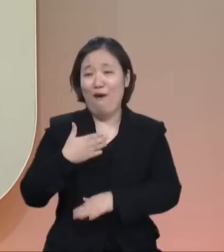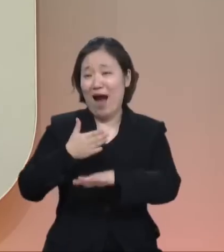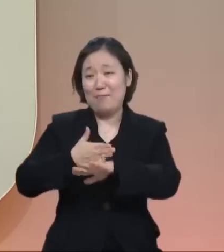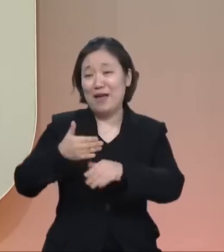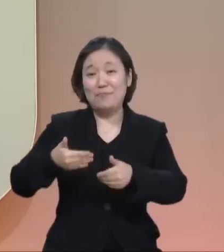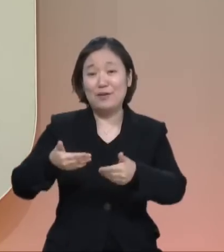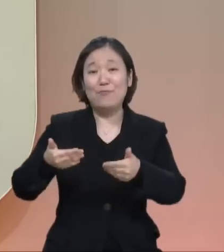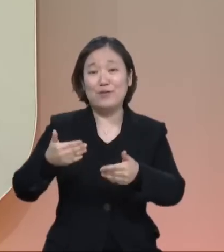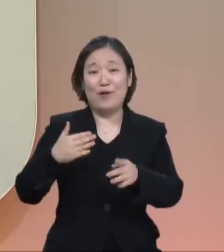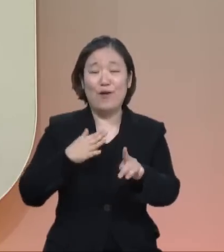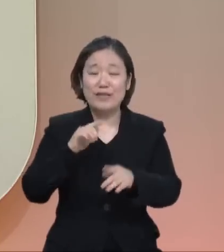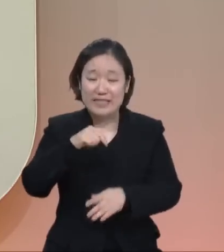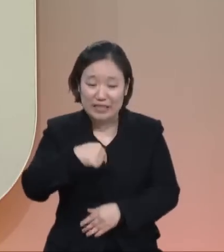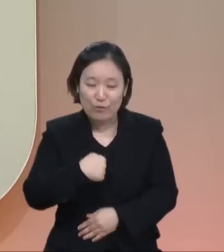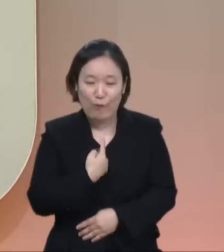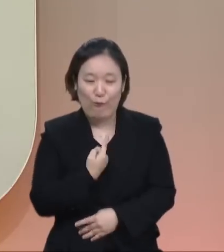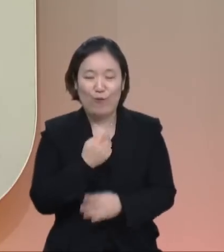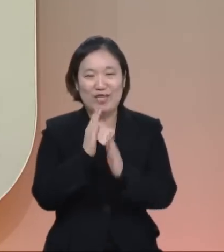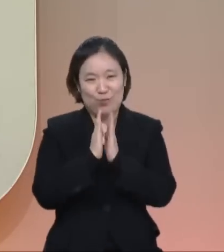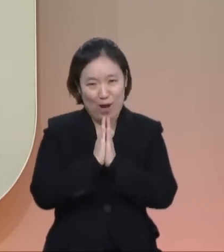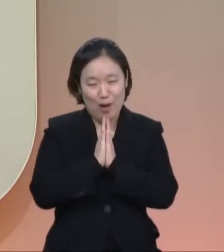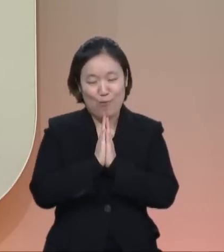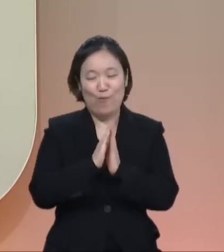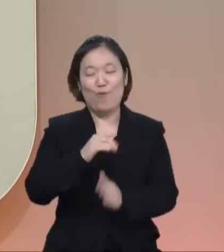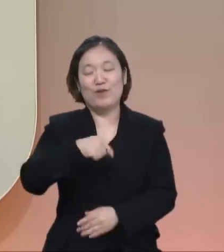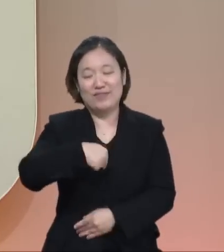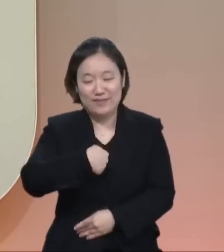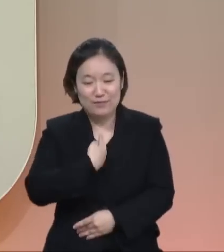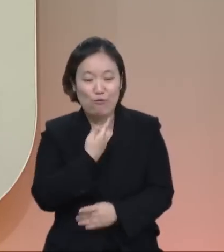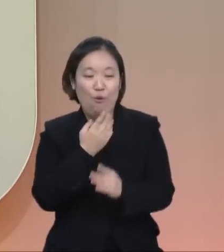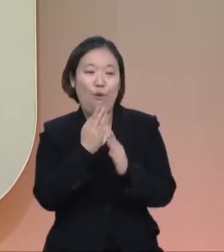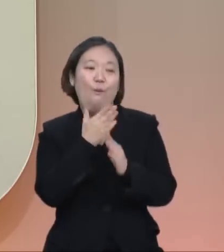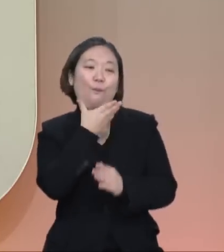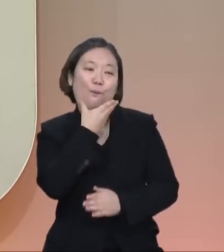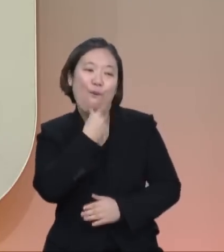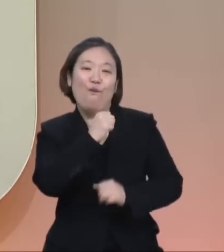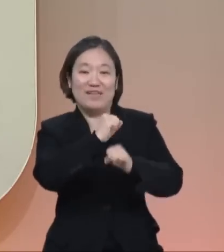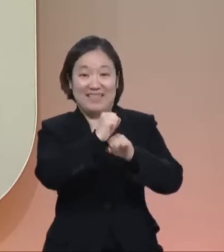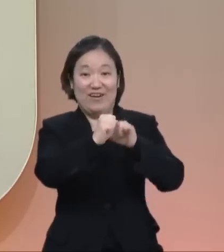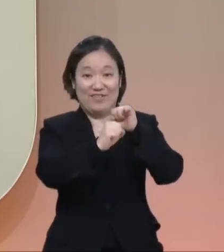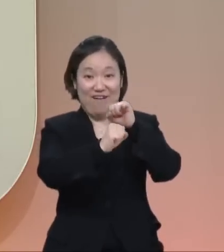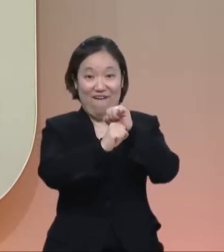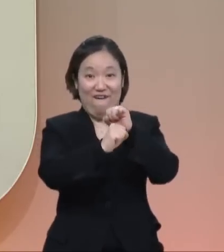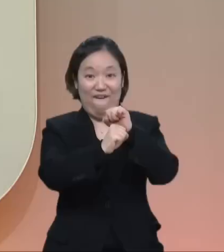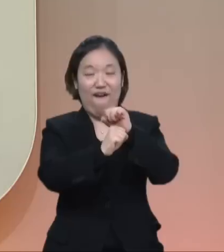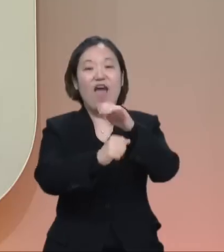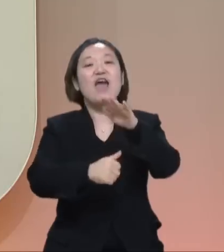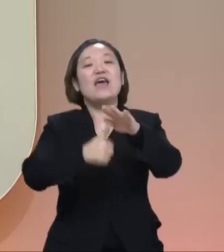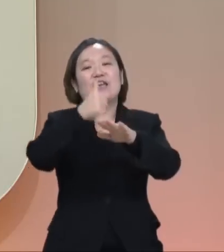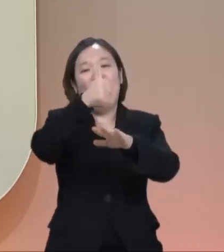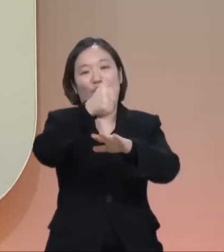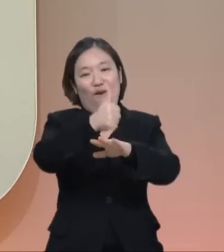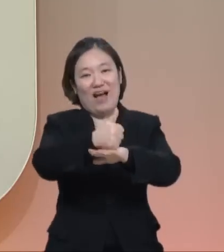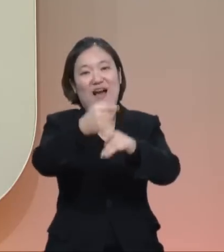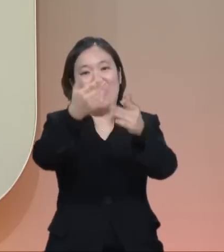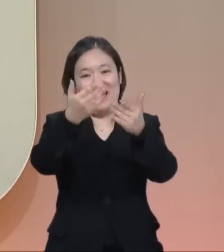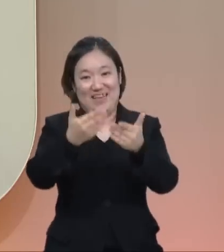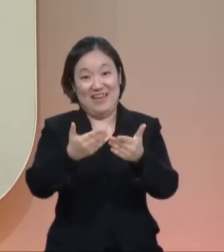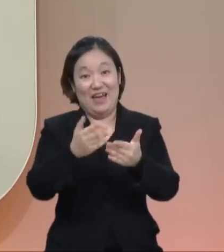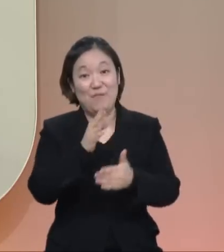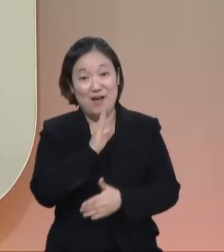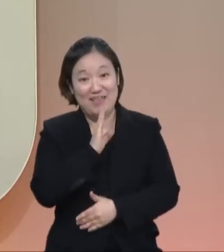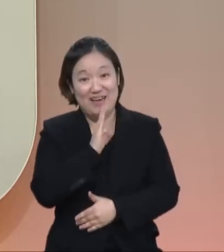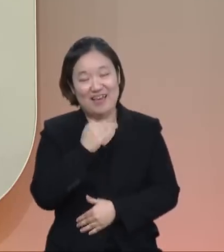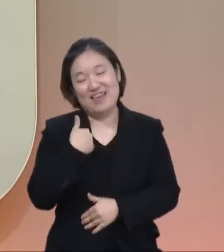뭐 본인들이 기도하고 본인들이 복을 지어서 본인들이 이제 그 결과를 받은 거지 뭐 제가 도와드린